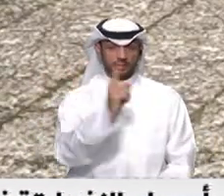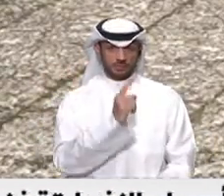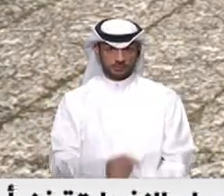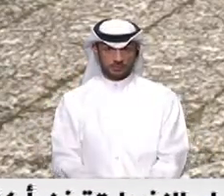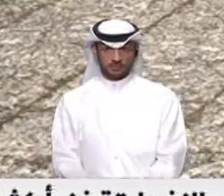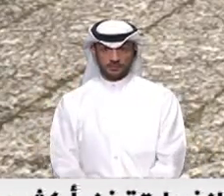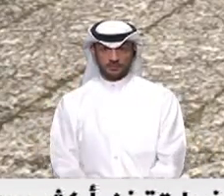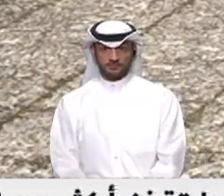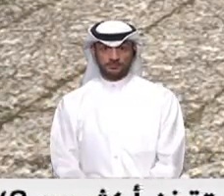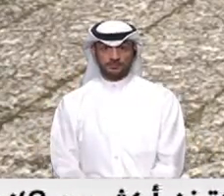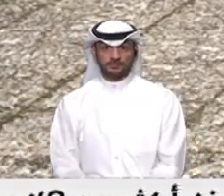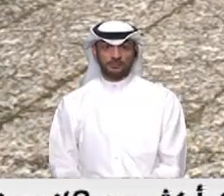ابي سعب قناه الاخبار